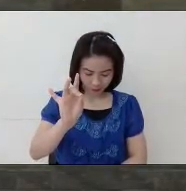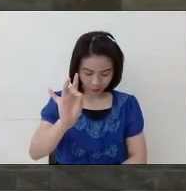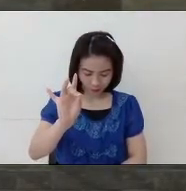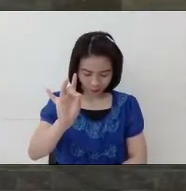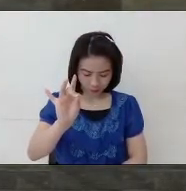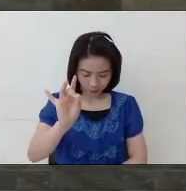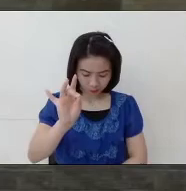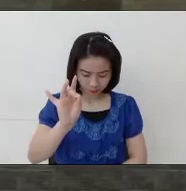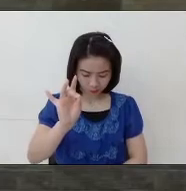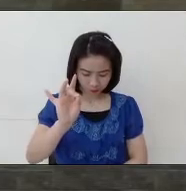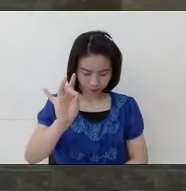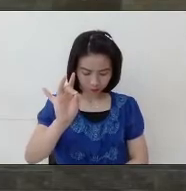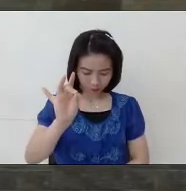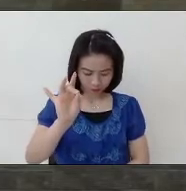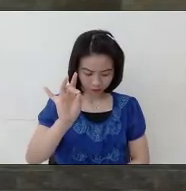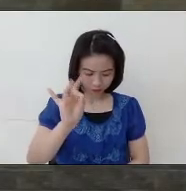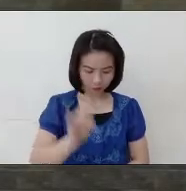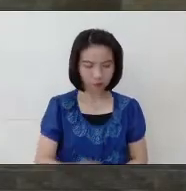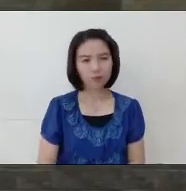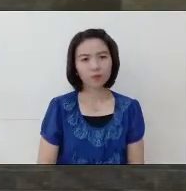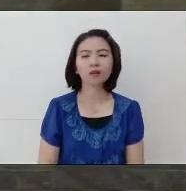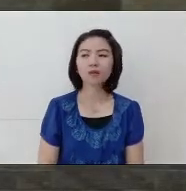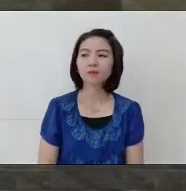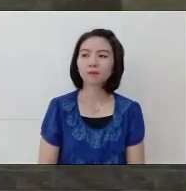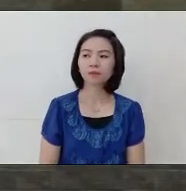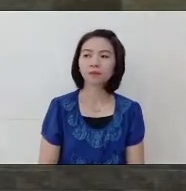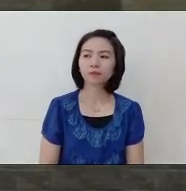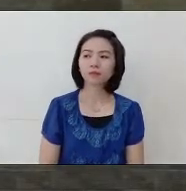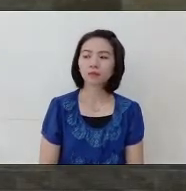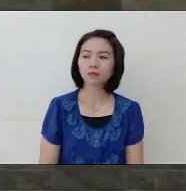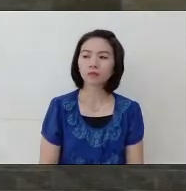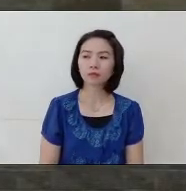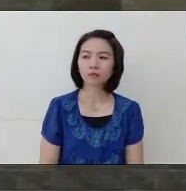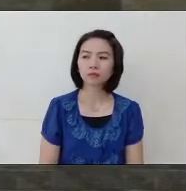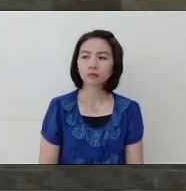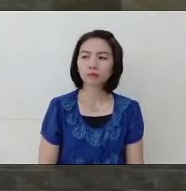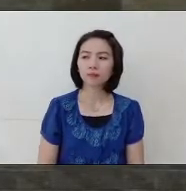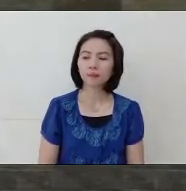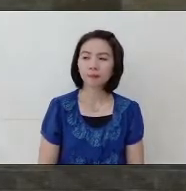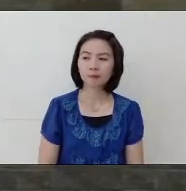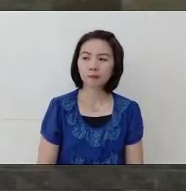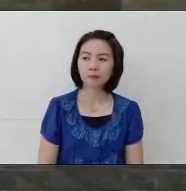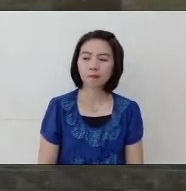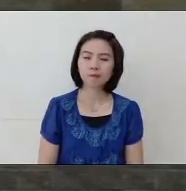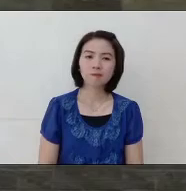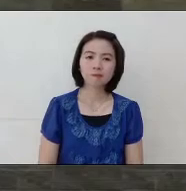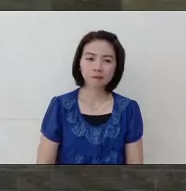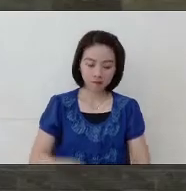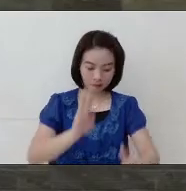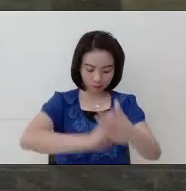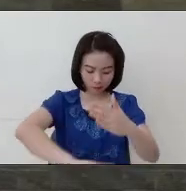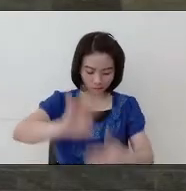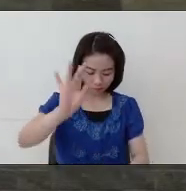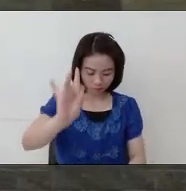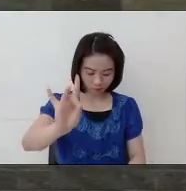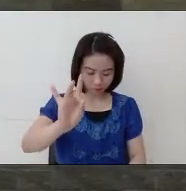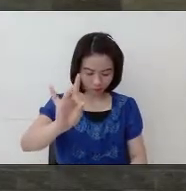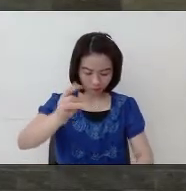Putulin natin dyan. Kasi may comma naman. Ang ibig sabihin, okay na yan. Whatsoever things are